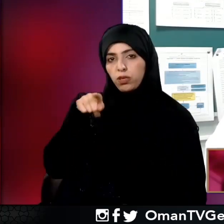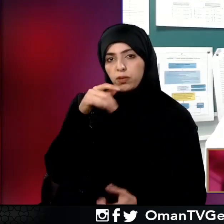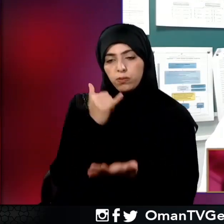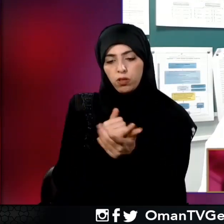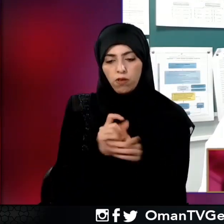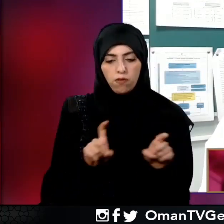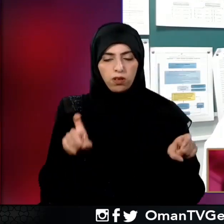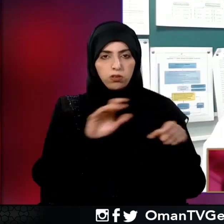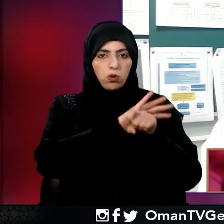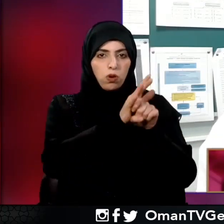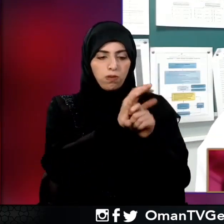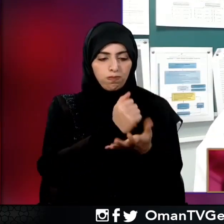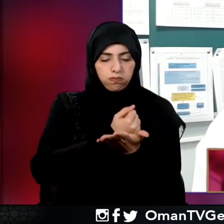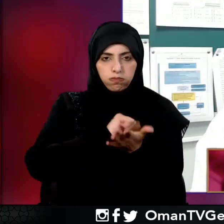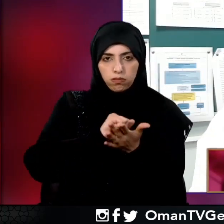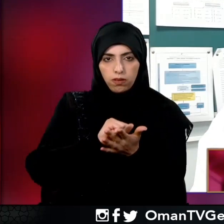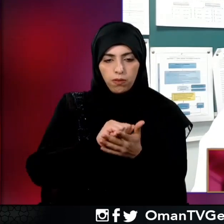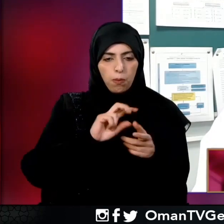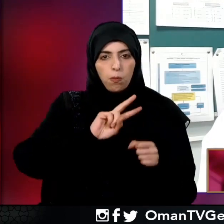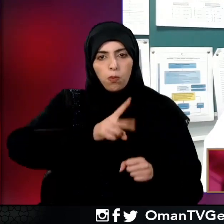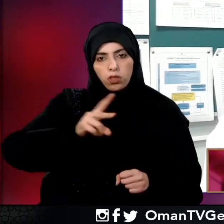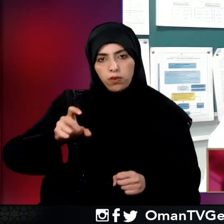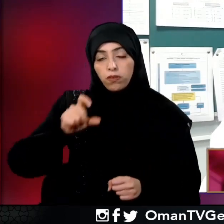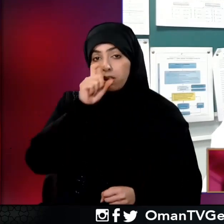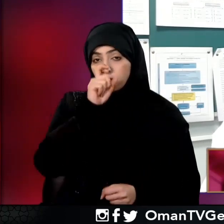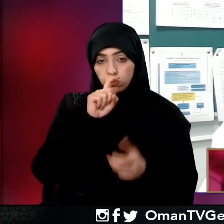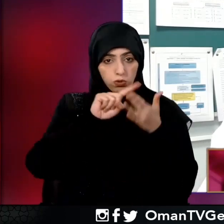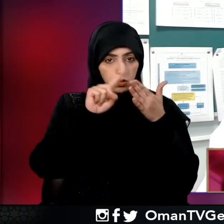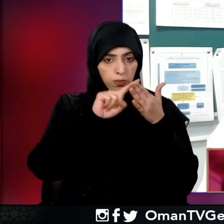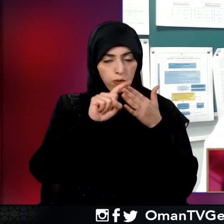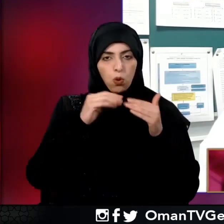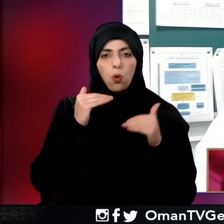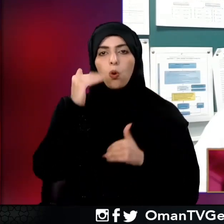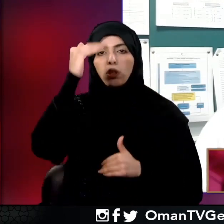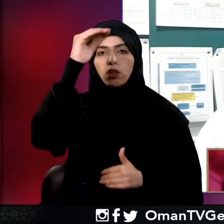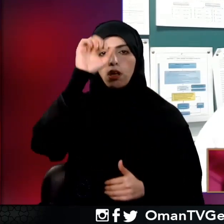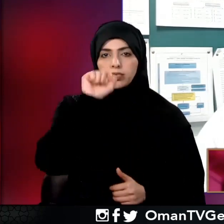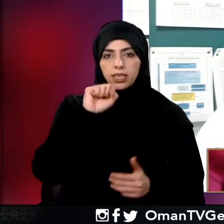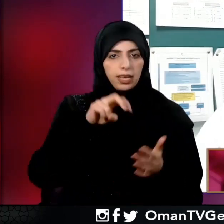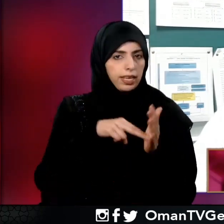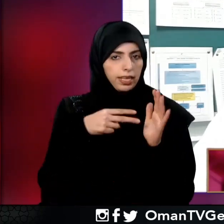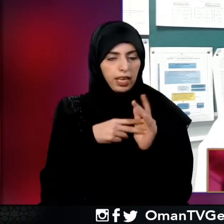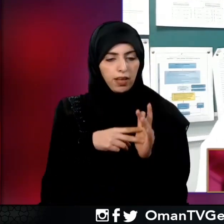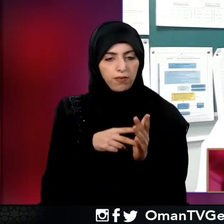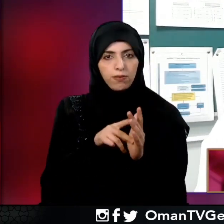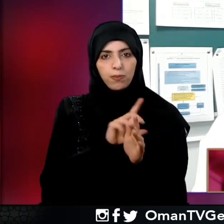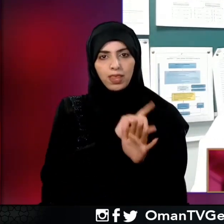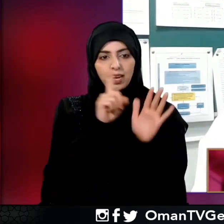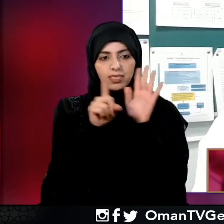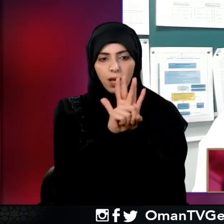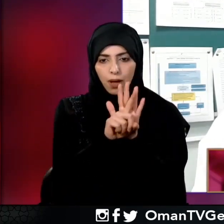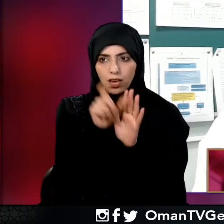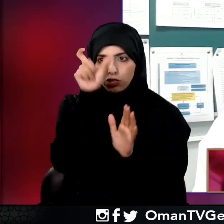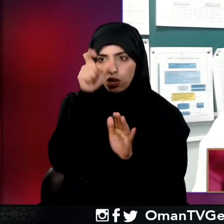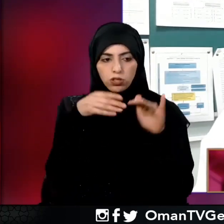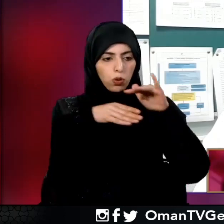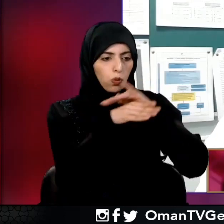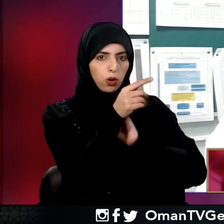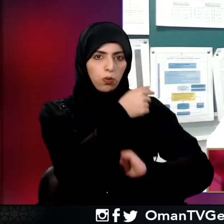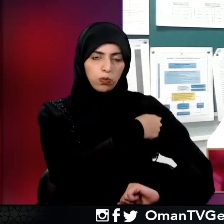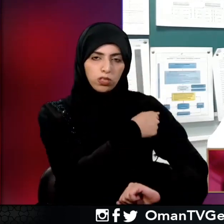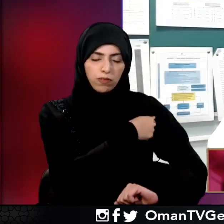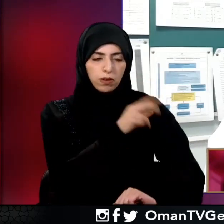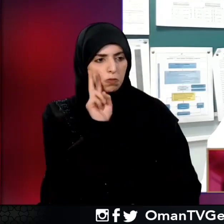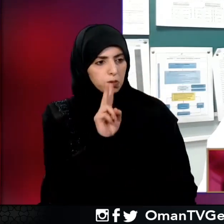19، منها وضعنا العديد من الخطط المرتبطة بآلية استقبال المرضى المشتبه